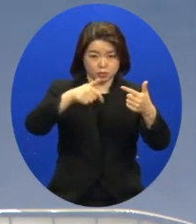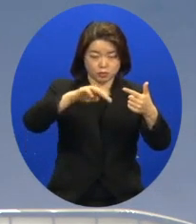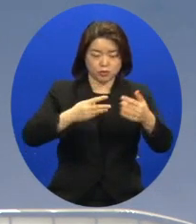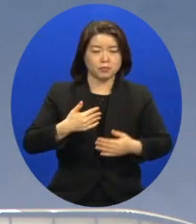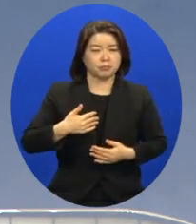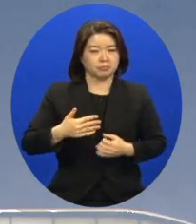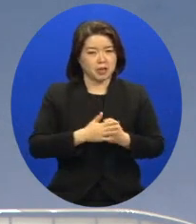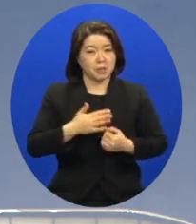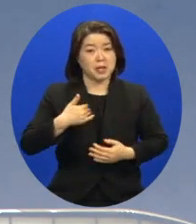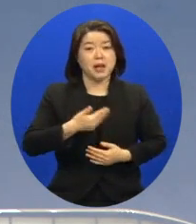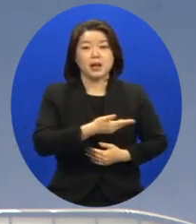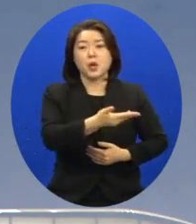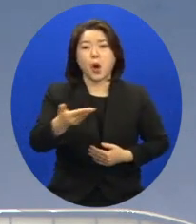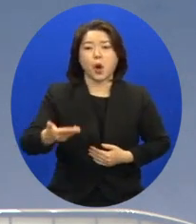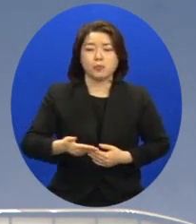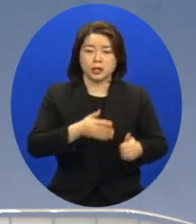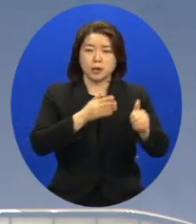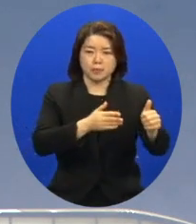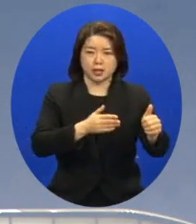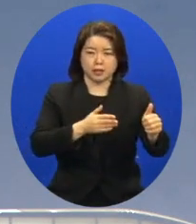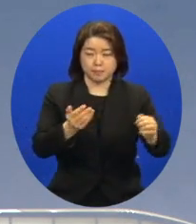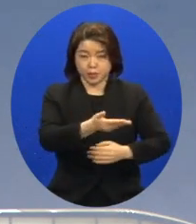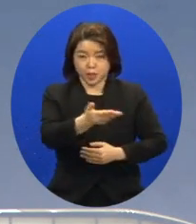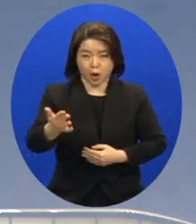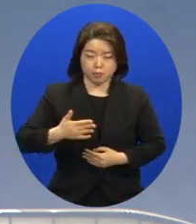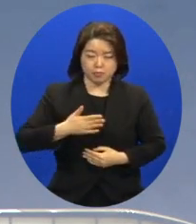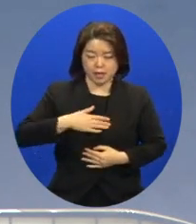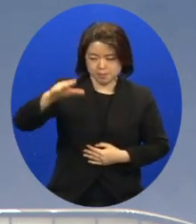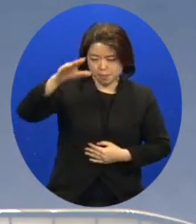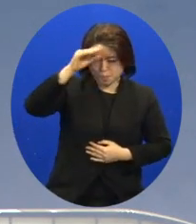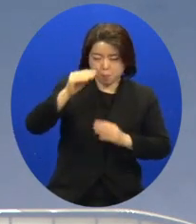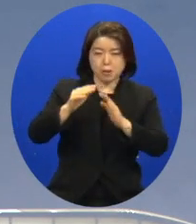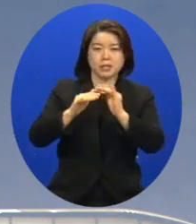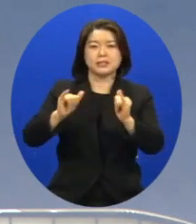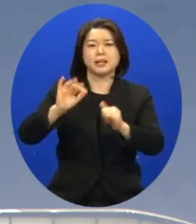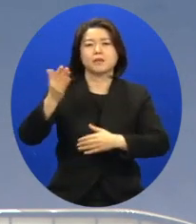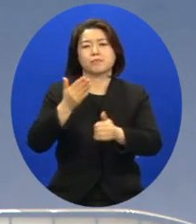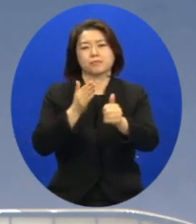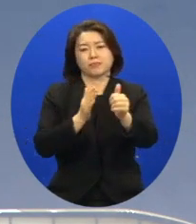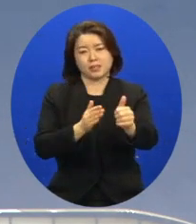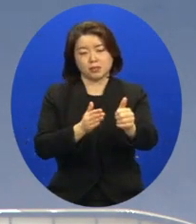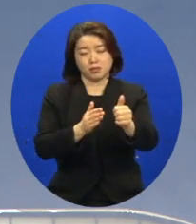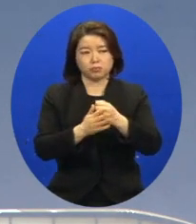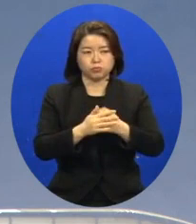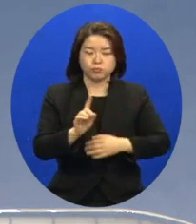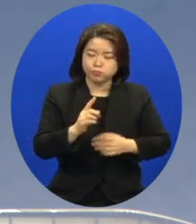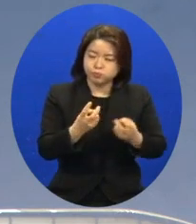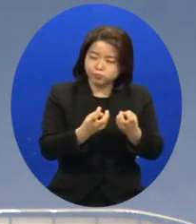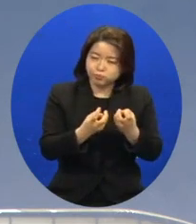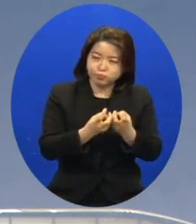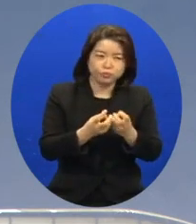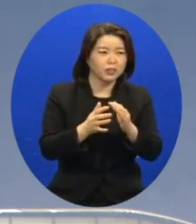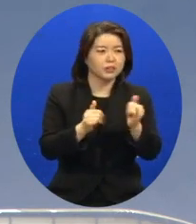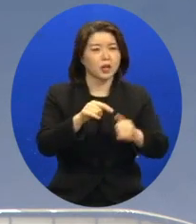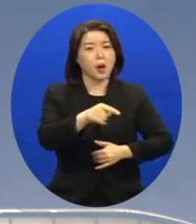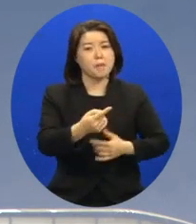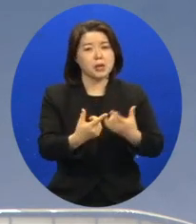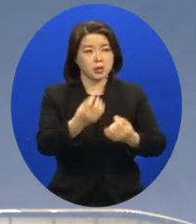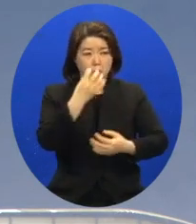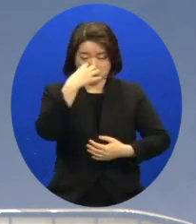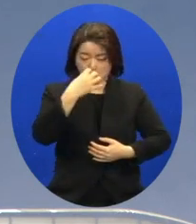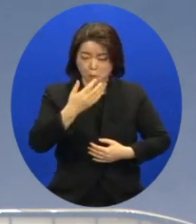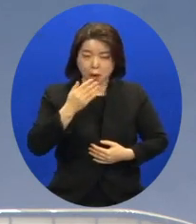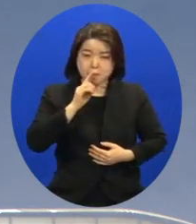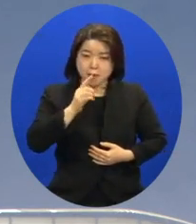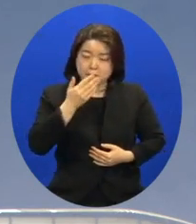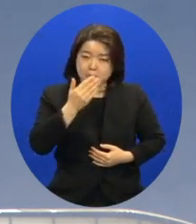여러분에게 권합니다. 여러분은 나를 본받는 사람이 되십시오. 어떻게 사람이 그렇게까지 교만하게 말할 수